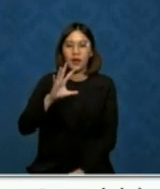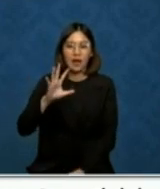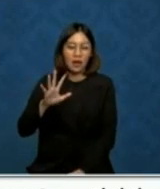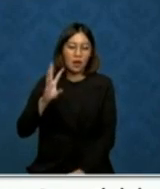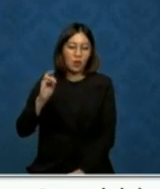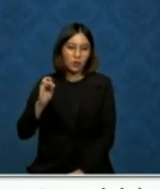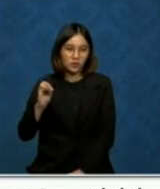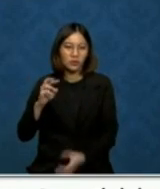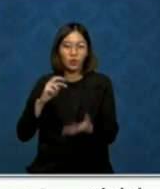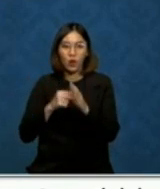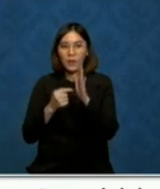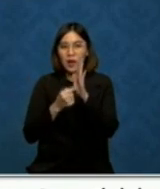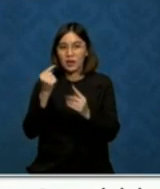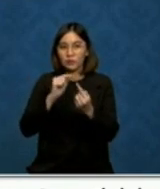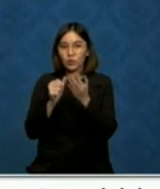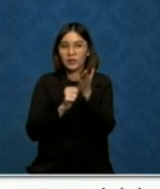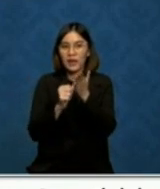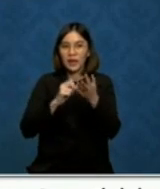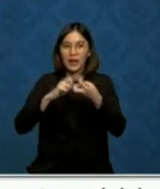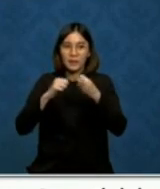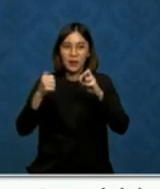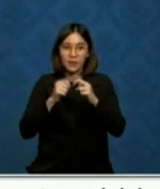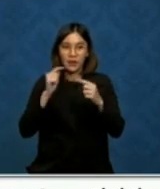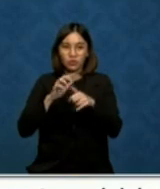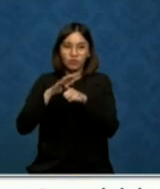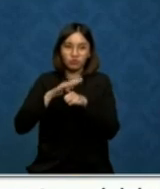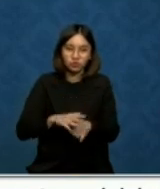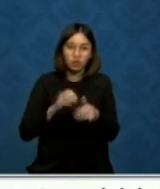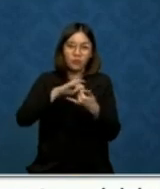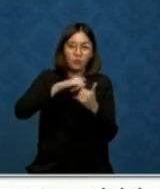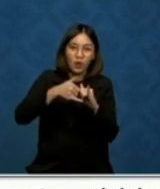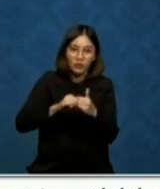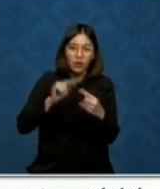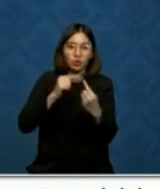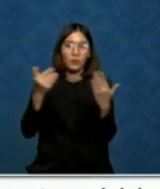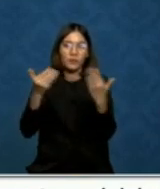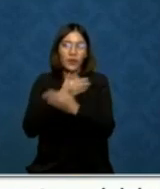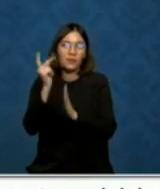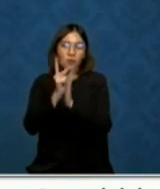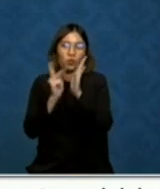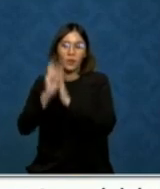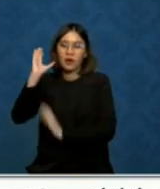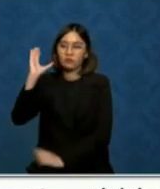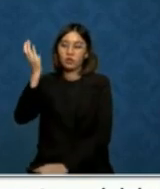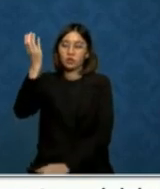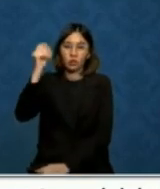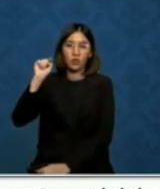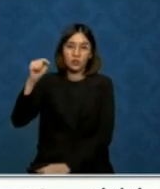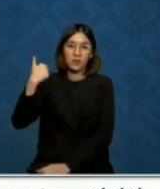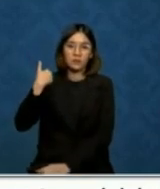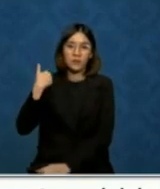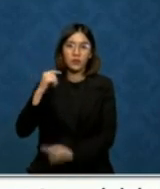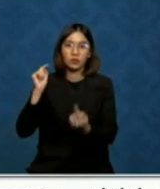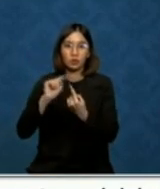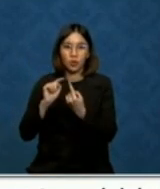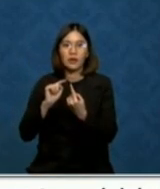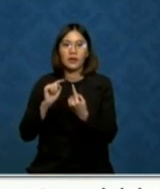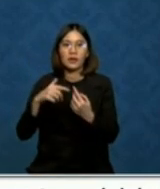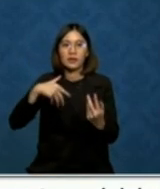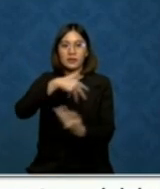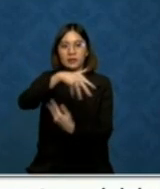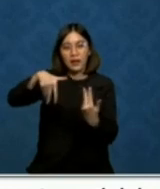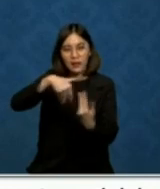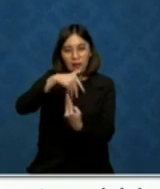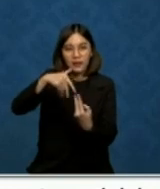ลายมาเป็นชนวนการแก้ไขปัญหาการคุกคามทางเพศและการเปลี่ยนแปลงกฎหมายทั่วโลกค่ะท่านประธานขึ้นมาเป็นประเด็นต่อสาธ